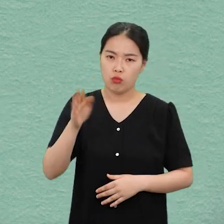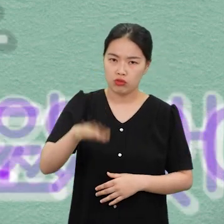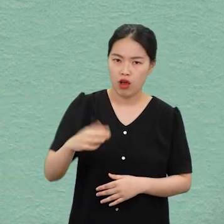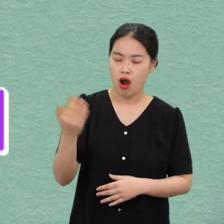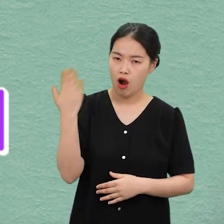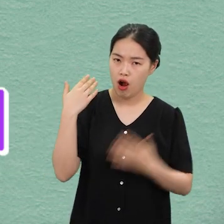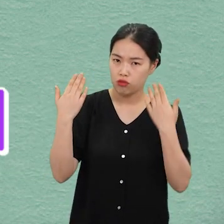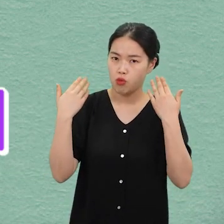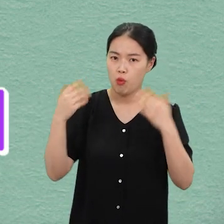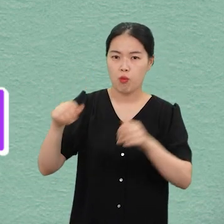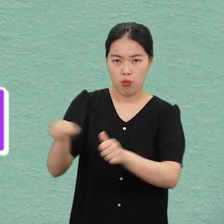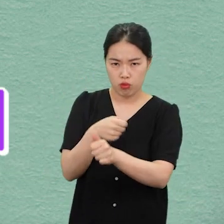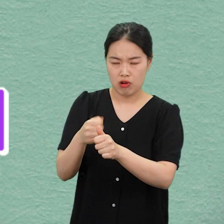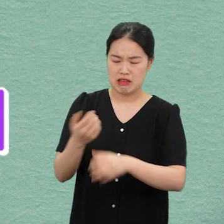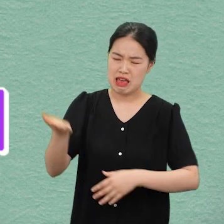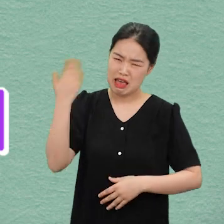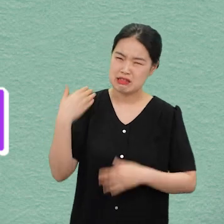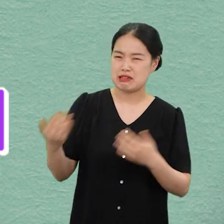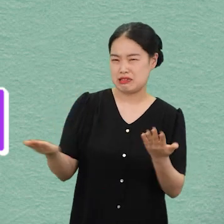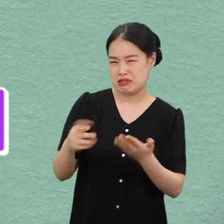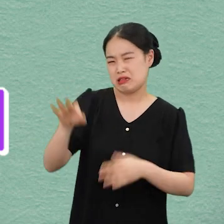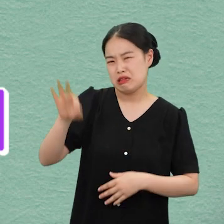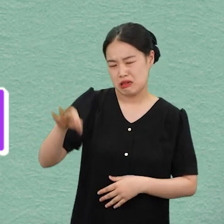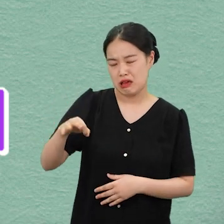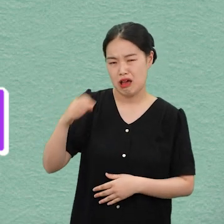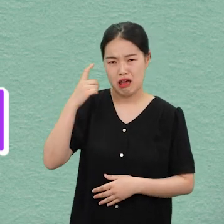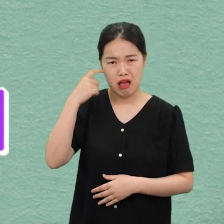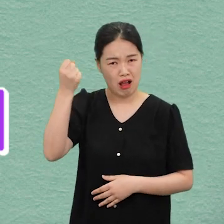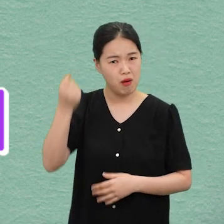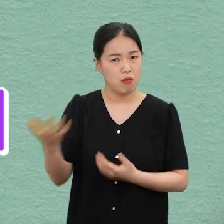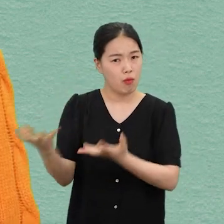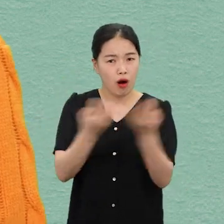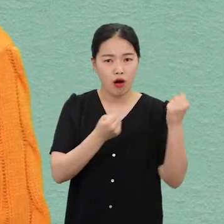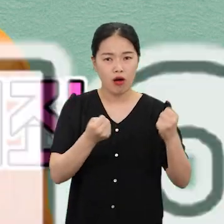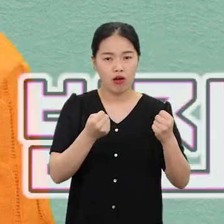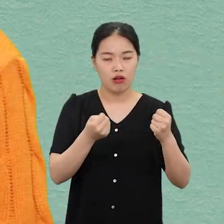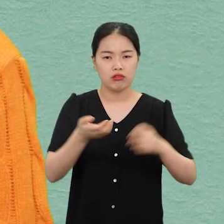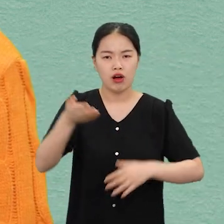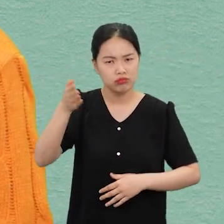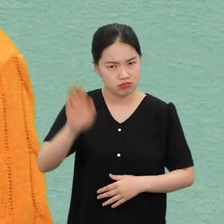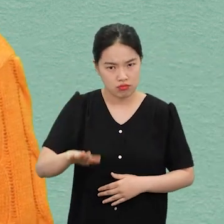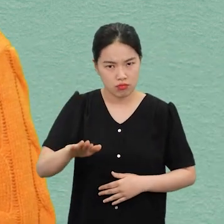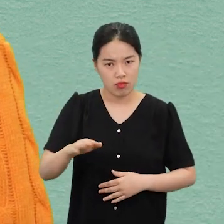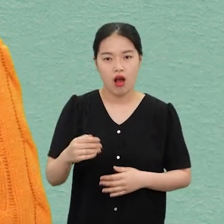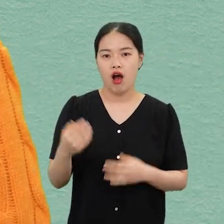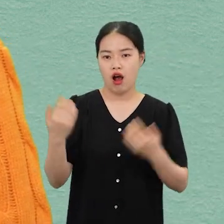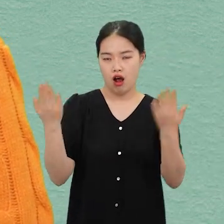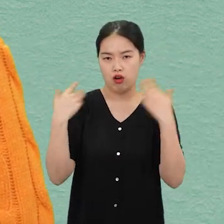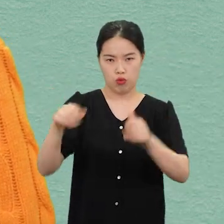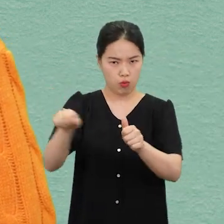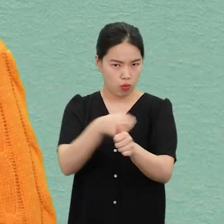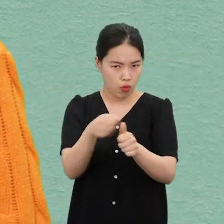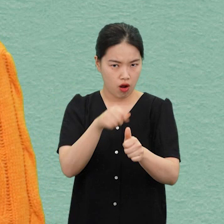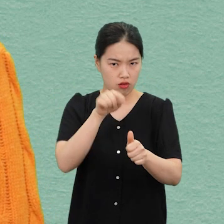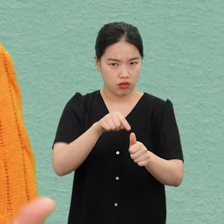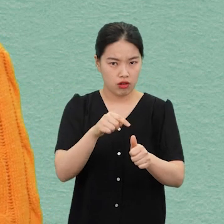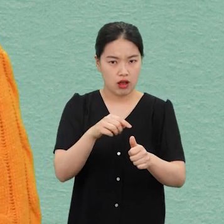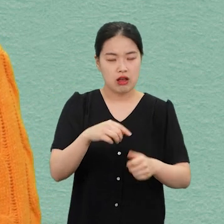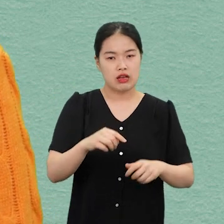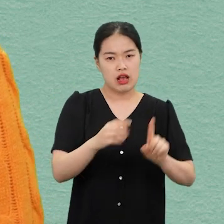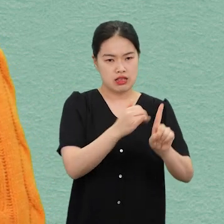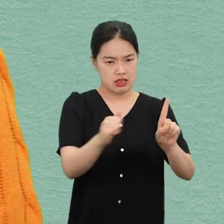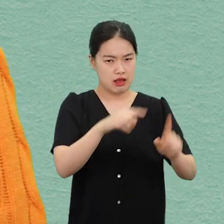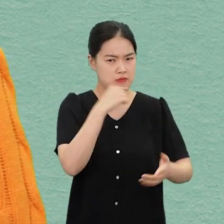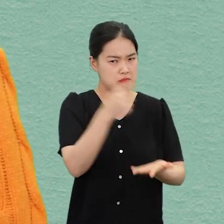학교폭력이 학창시절에 일어날 수 있는 하나의 해프닝이라고도 합니다. 하지만 학교폭력은 한 사람의